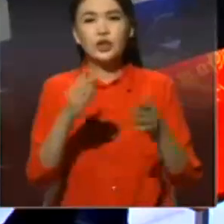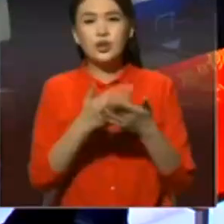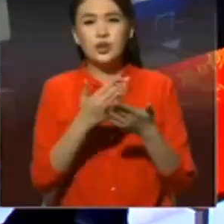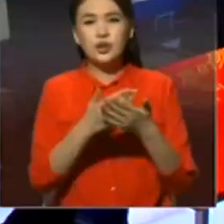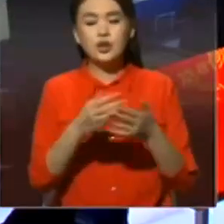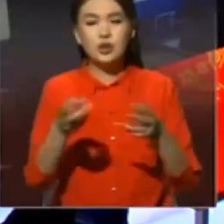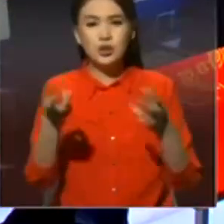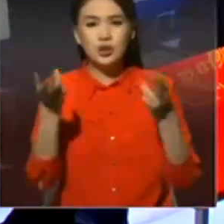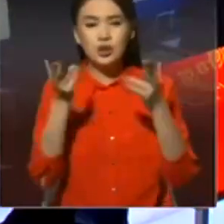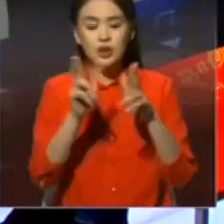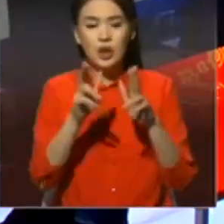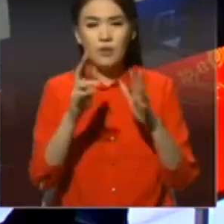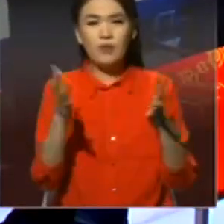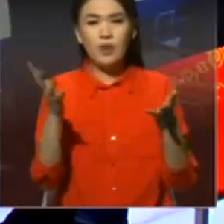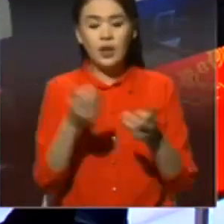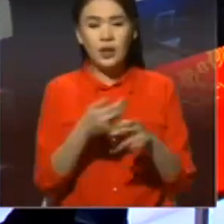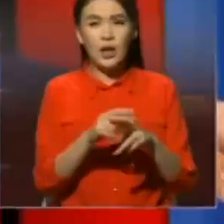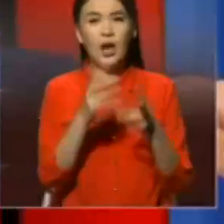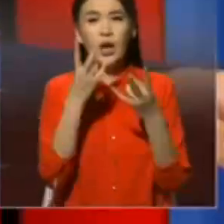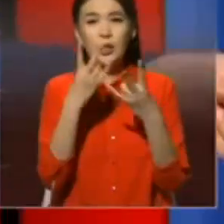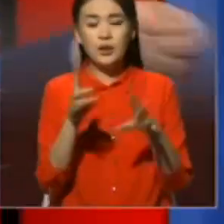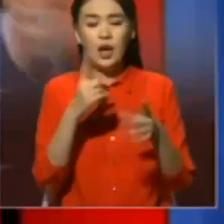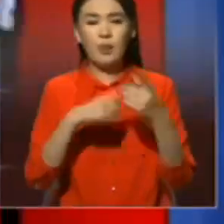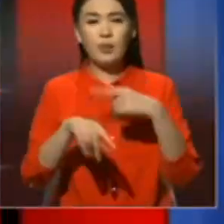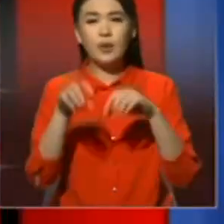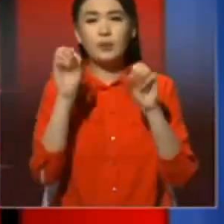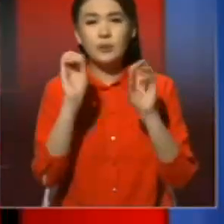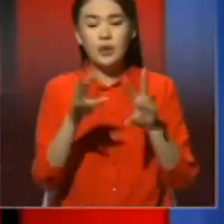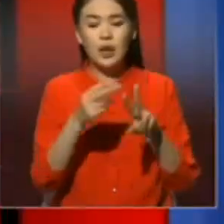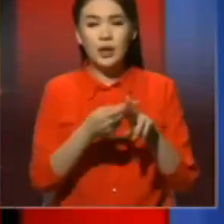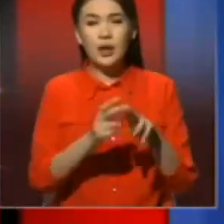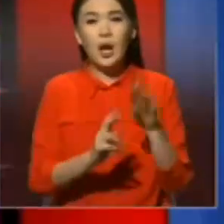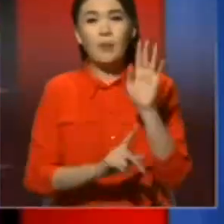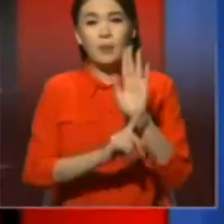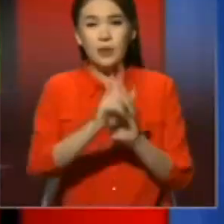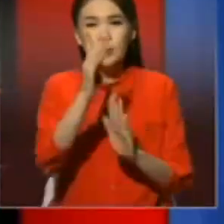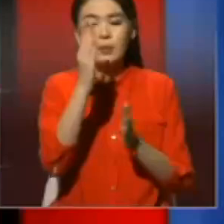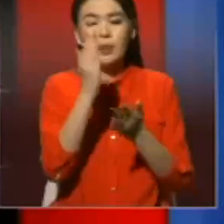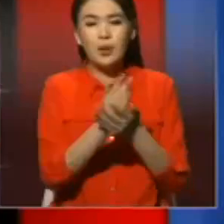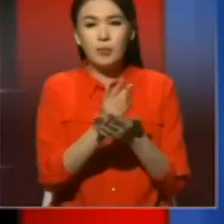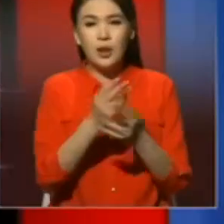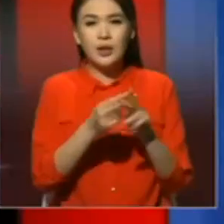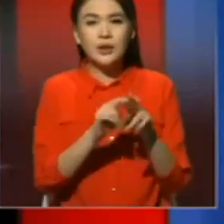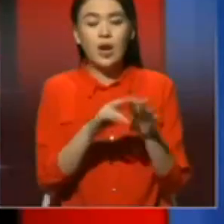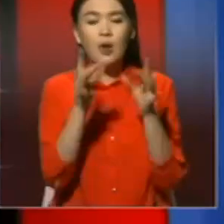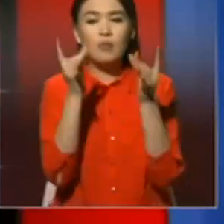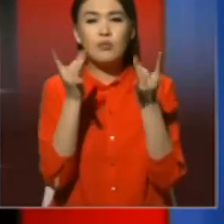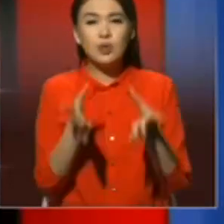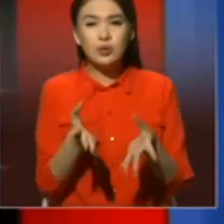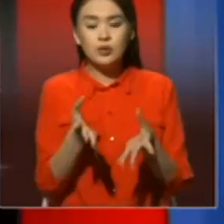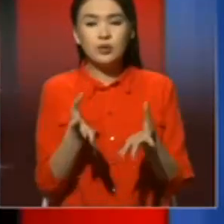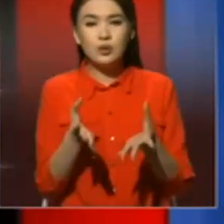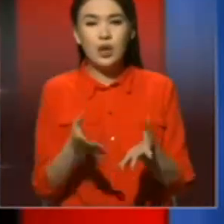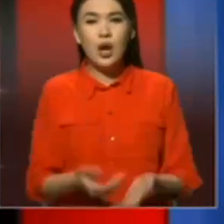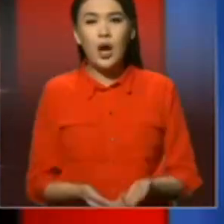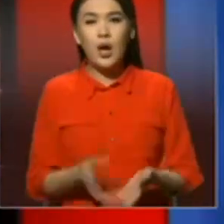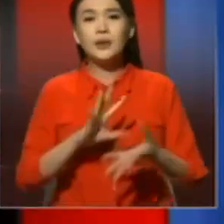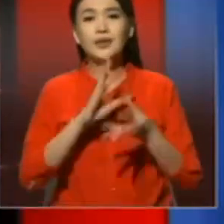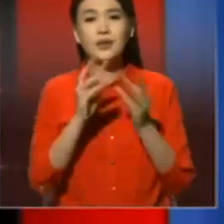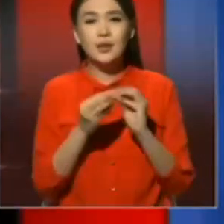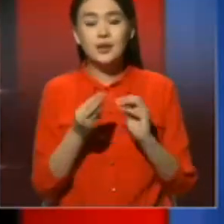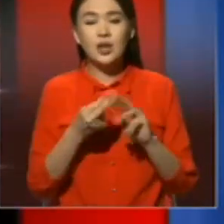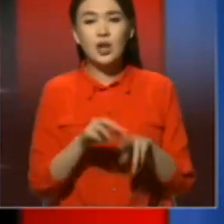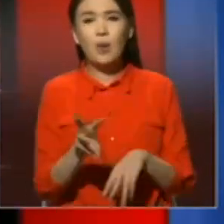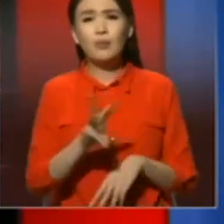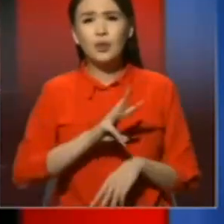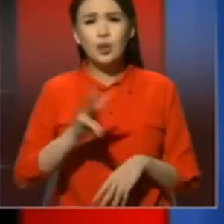затыңызды алыңыз, қажет емес нәрсені қойыңыз орнына. Міне осындай бір бастамалар бар. Бұл қарапайым ғанасы. Ал негізі ол жерде